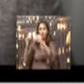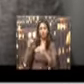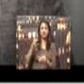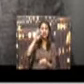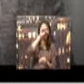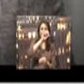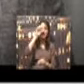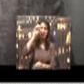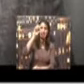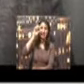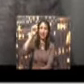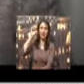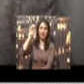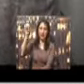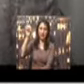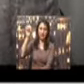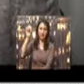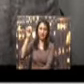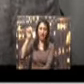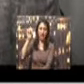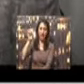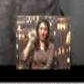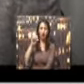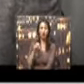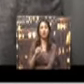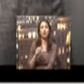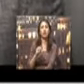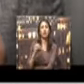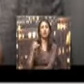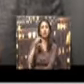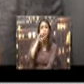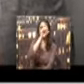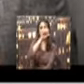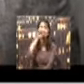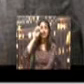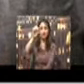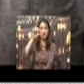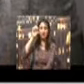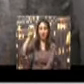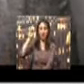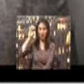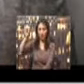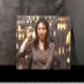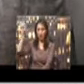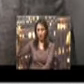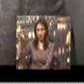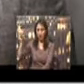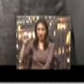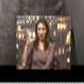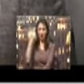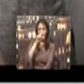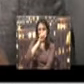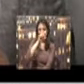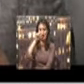يدفع فلوس في اي بنك، لكن باسم هنا ايه؟ خمس تسعات مركز المنصوره